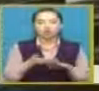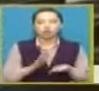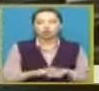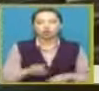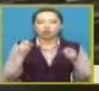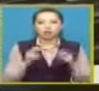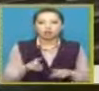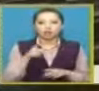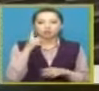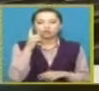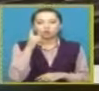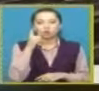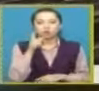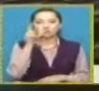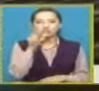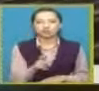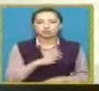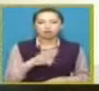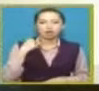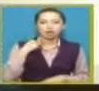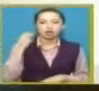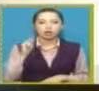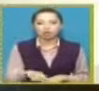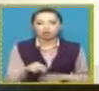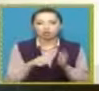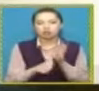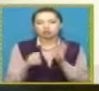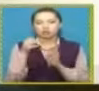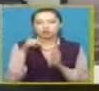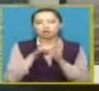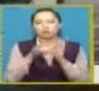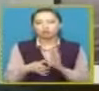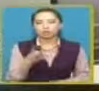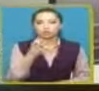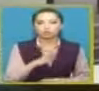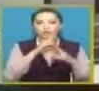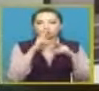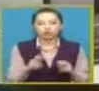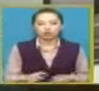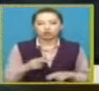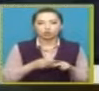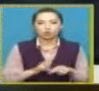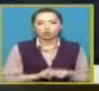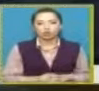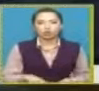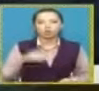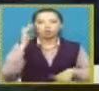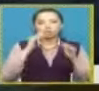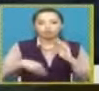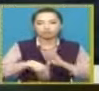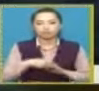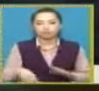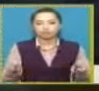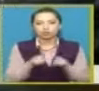бас бостандығынан айырылды. Есепті кезеңде жалпы 6400 қылмыстық іс қаралған. Арам ниетін жүзеге асырғандар саны алдыңғы жылмен